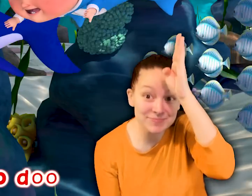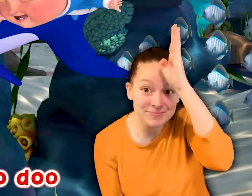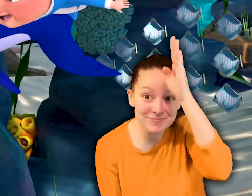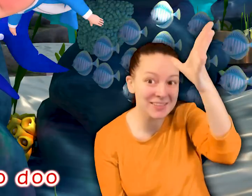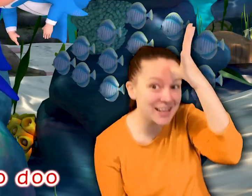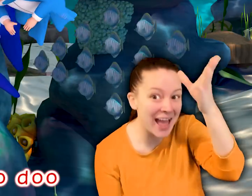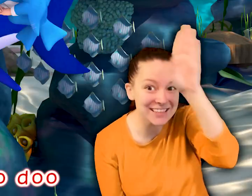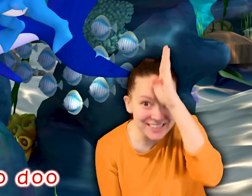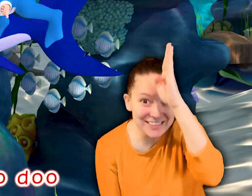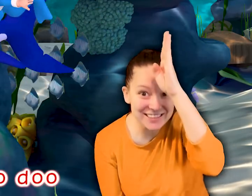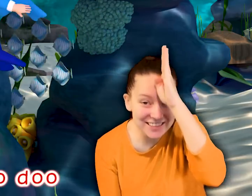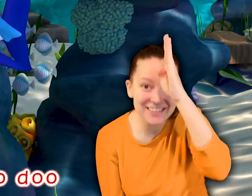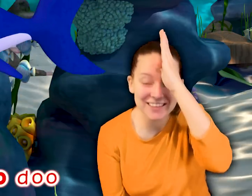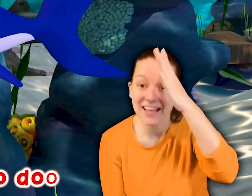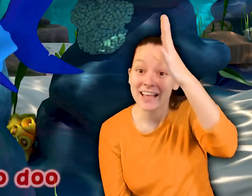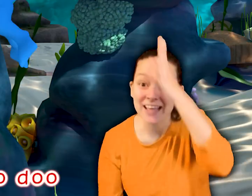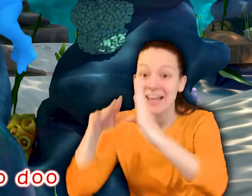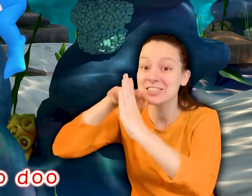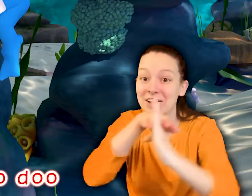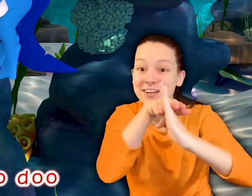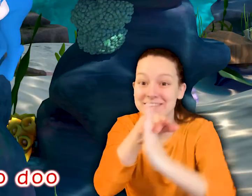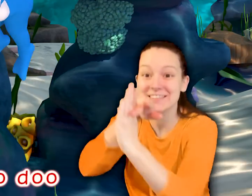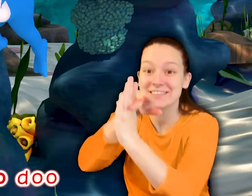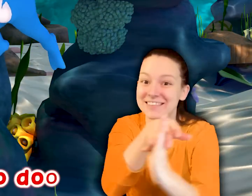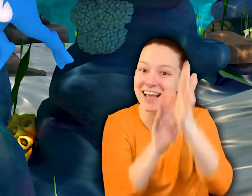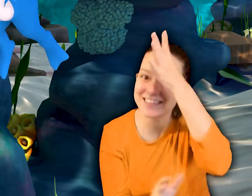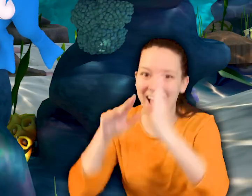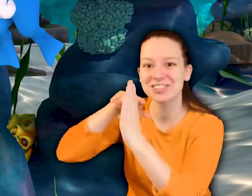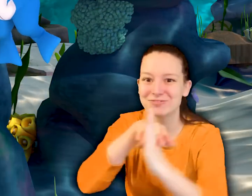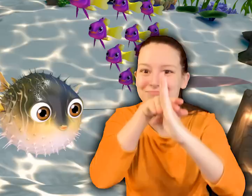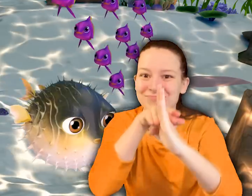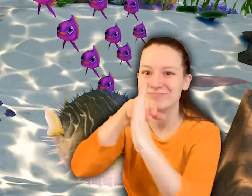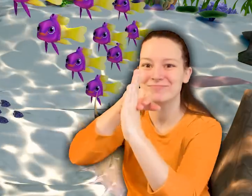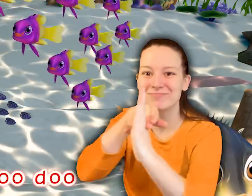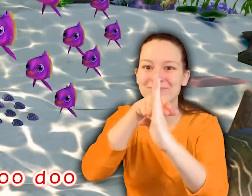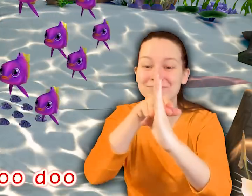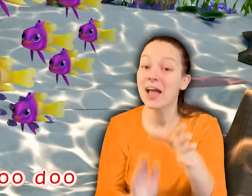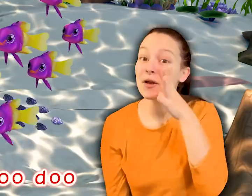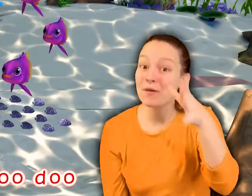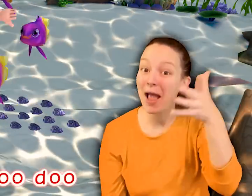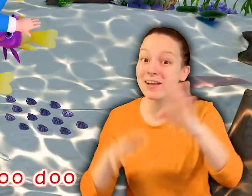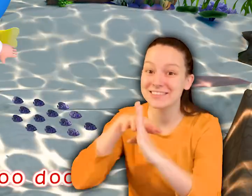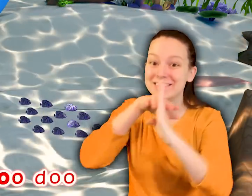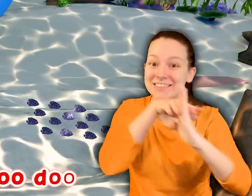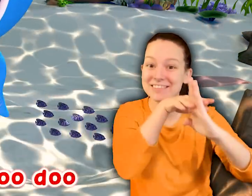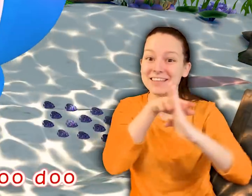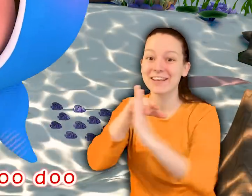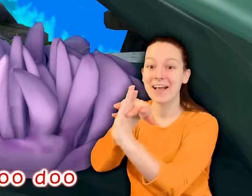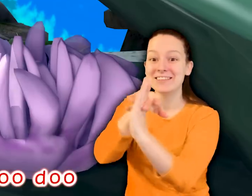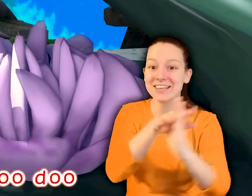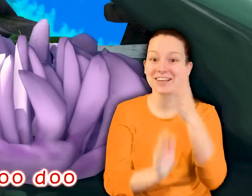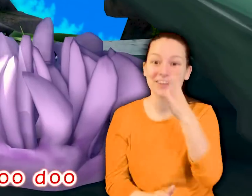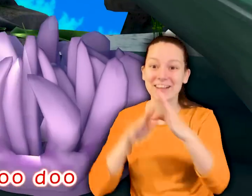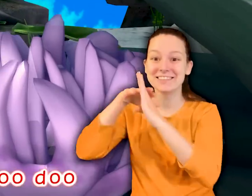doo doo doo doo doo doo daddy shark doo doo doo doo doo doo daddy shark doo dooo doo dooo doo doo daddy shark Grandma shark do do do do doo do